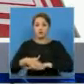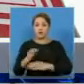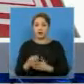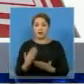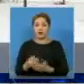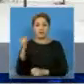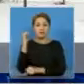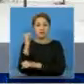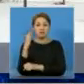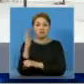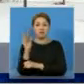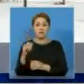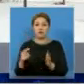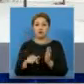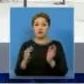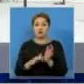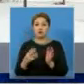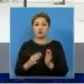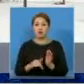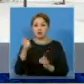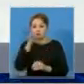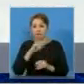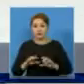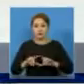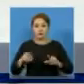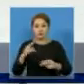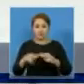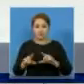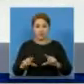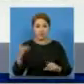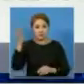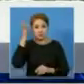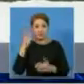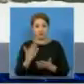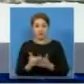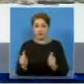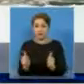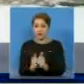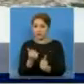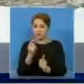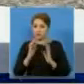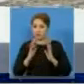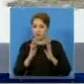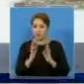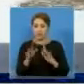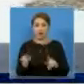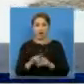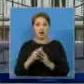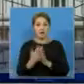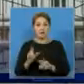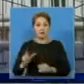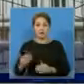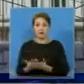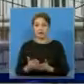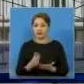мына тақта 1999 жылы мектеп бітірген түлектерден естелік. Жанындағы кішкене саябақта ауыл